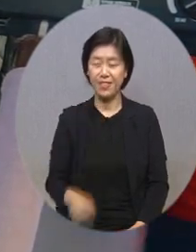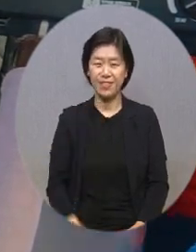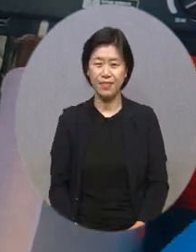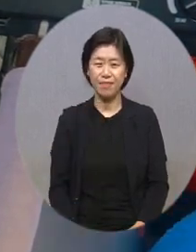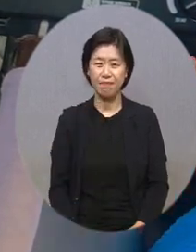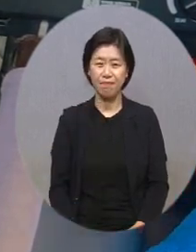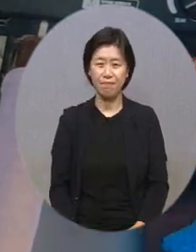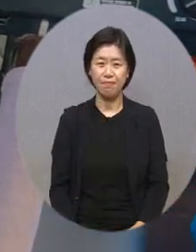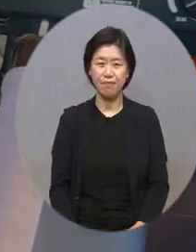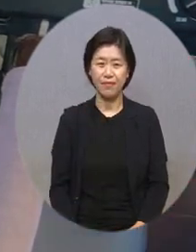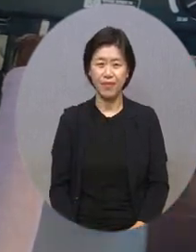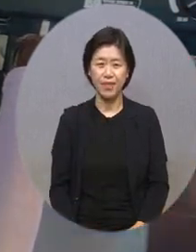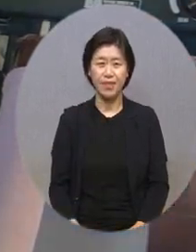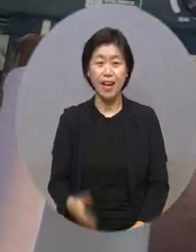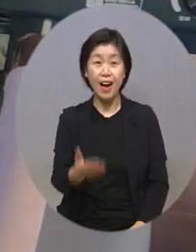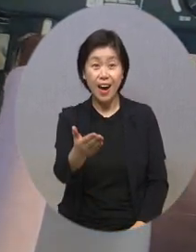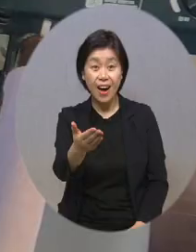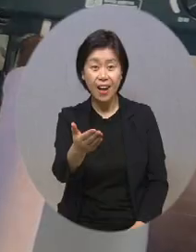몇 살이에요?